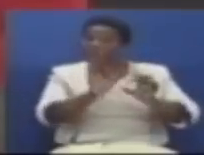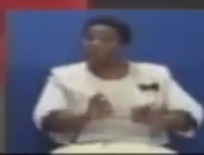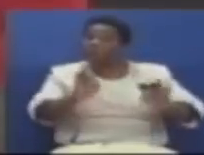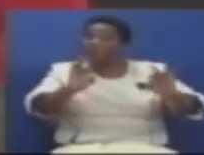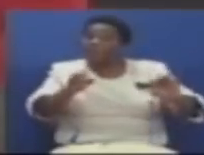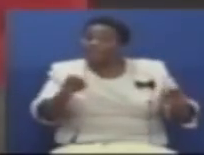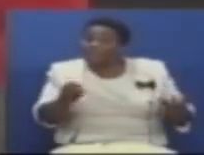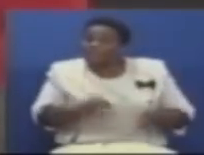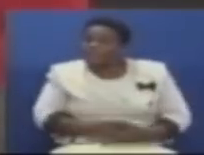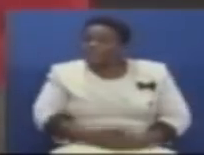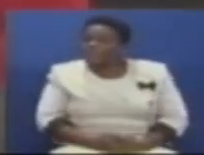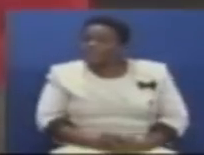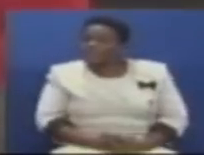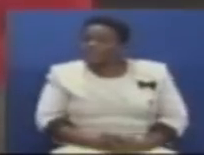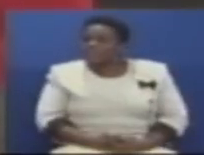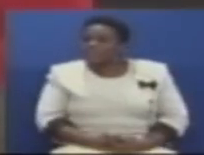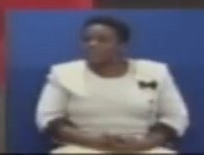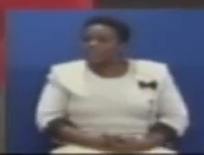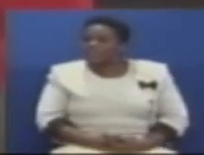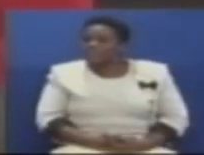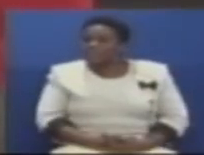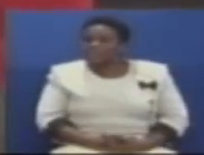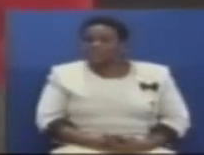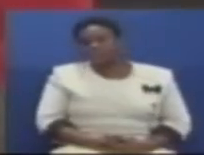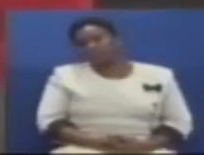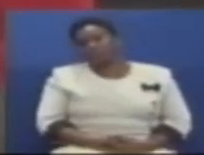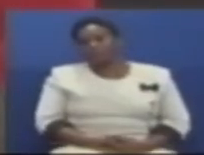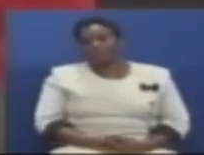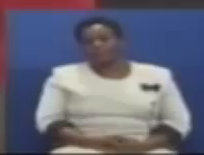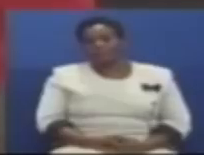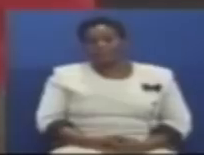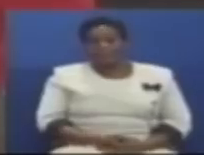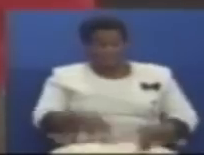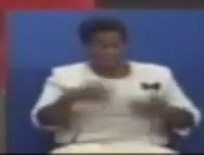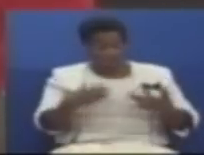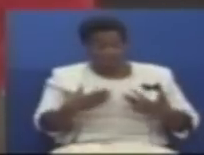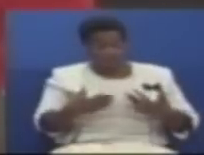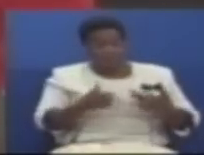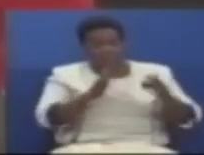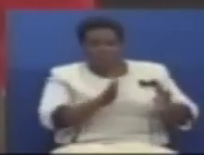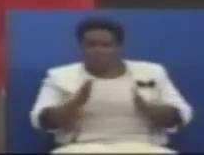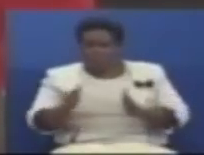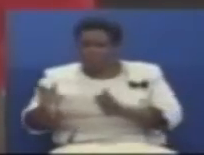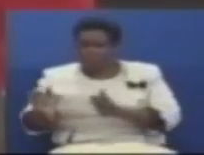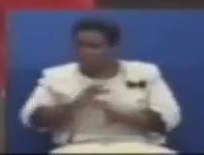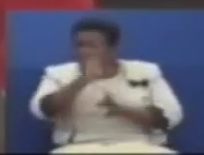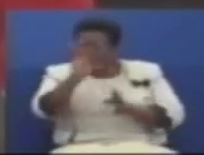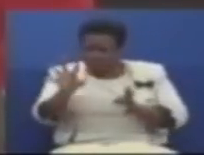unaotakiwa. Kwa hiyo mipango yote tunayopanga hii